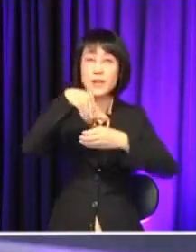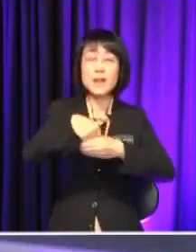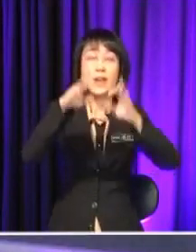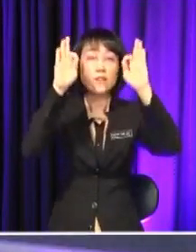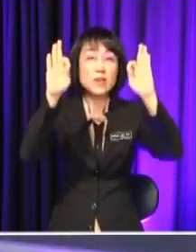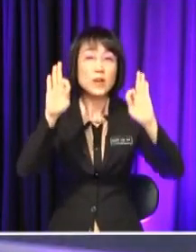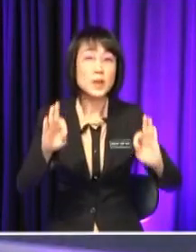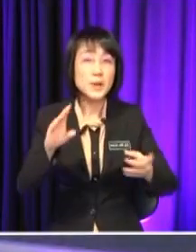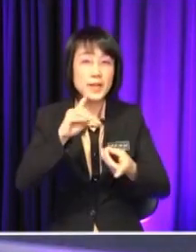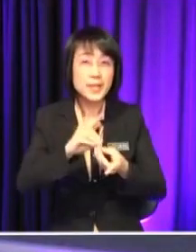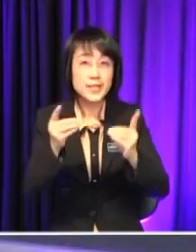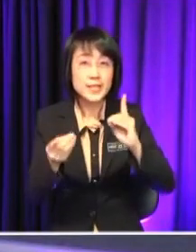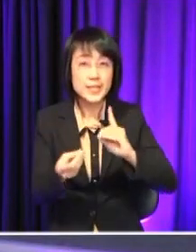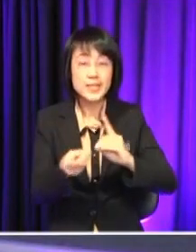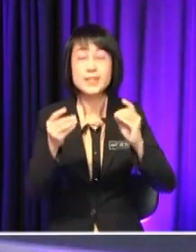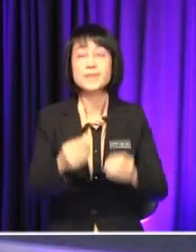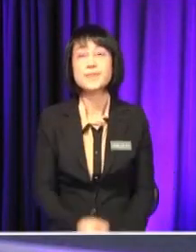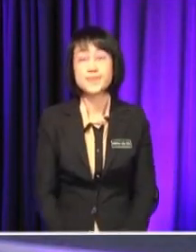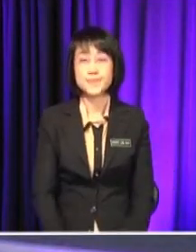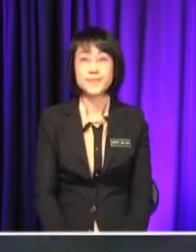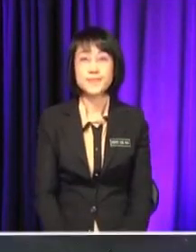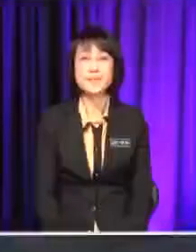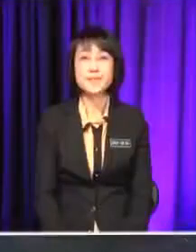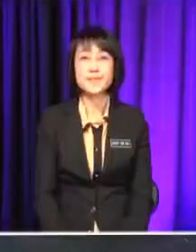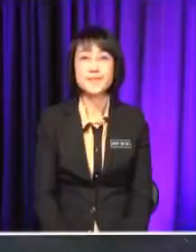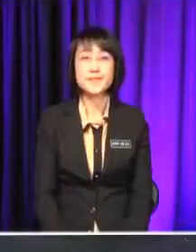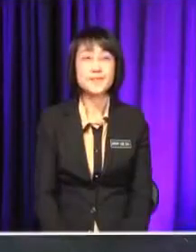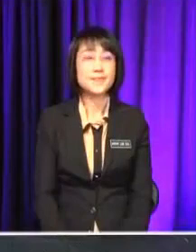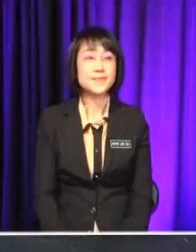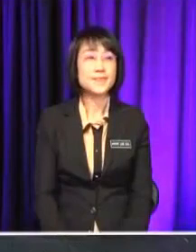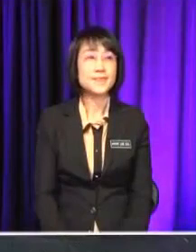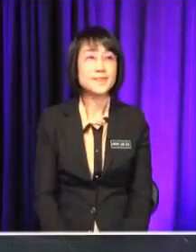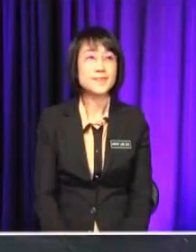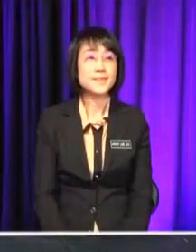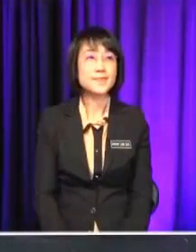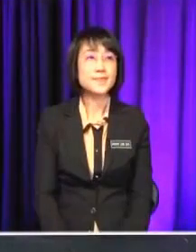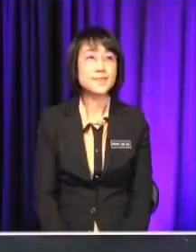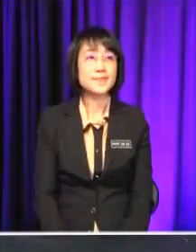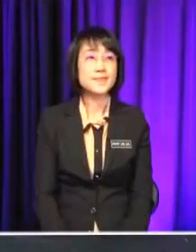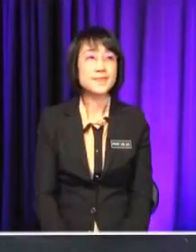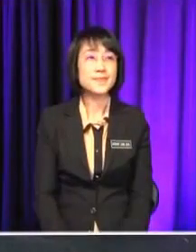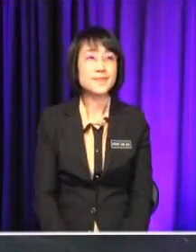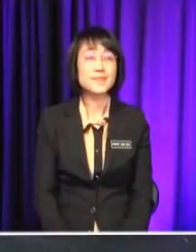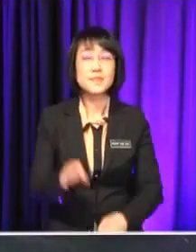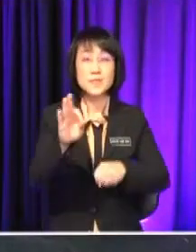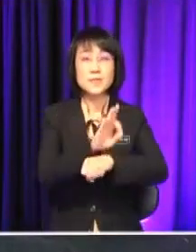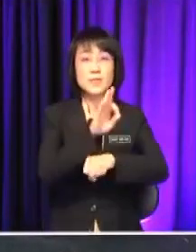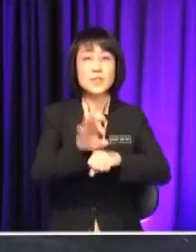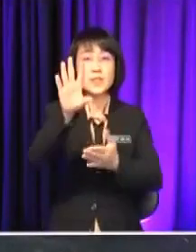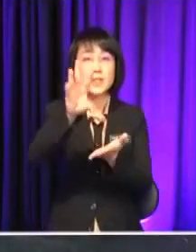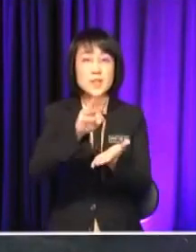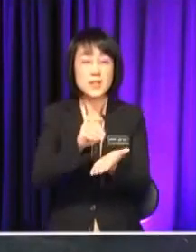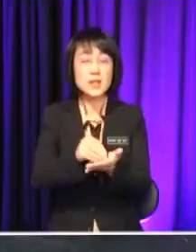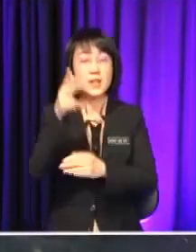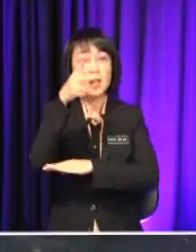digital dalam format digital jadi dia berfungsi untuk merekam apa-apa